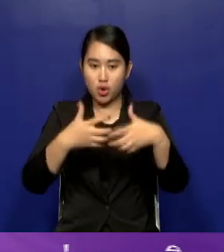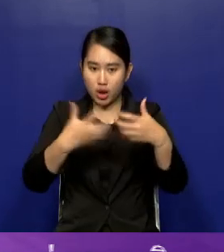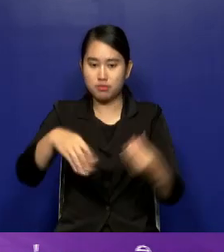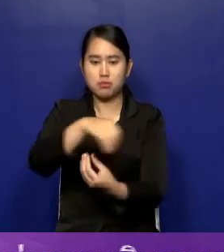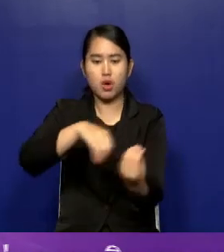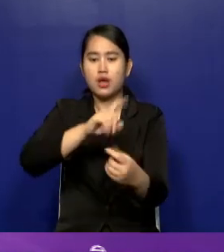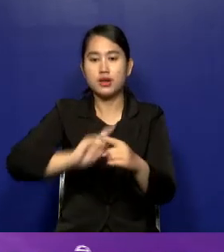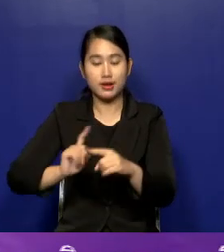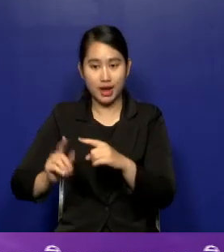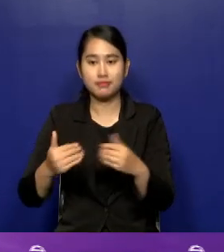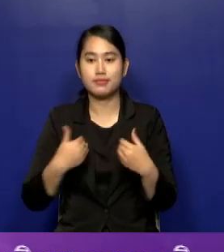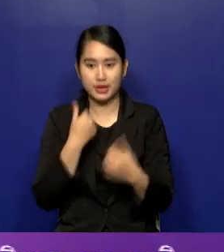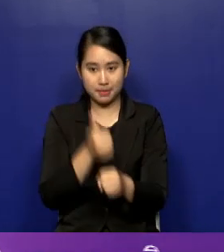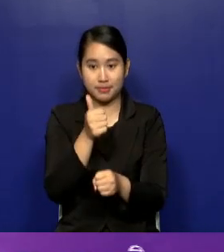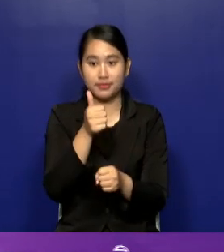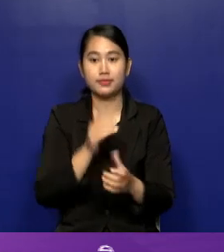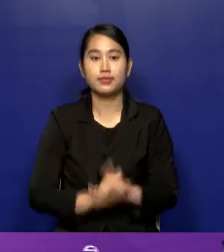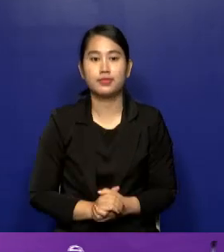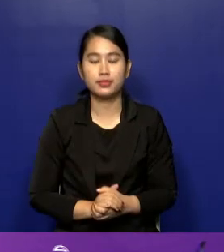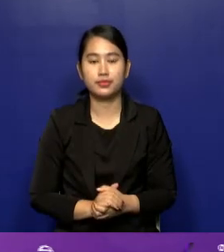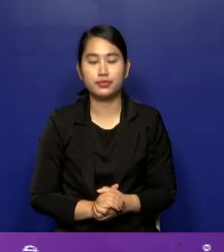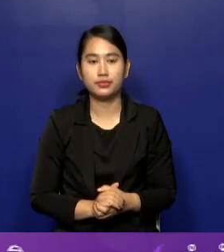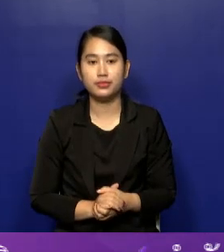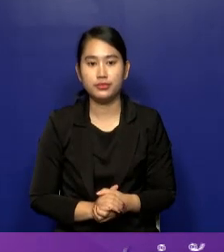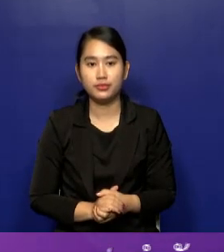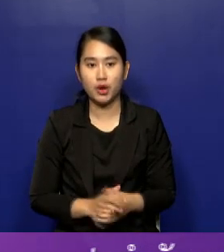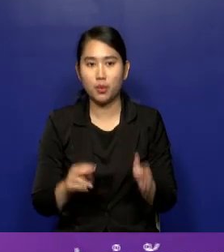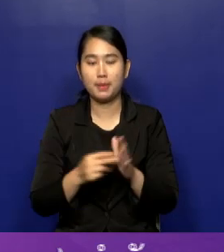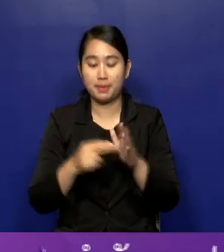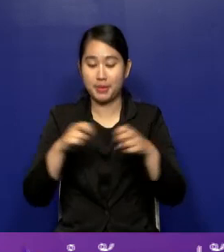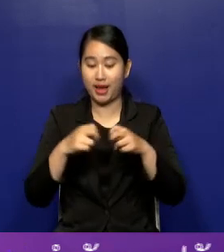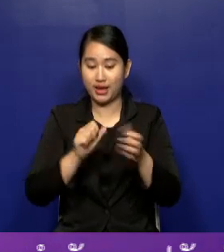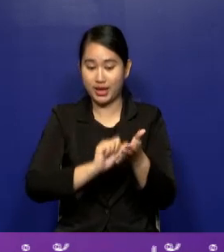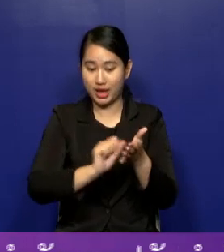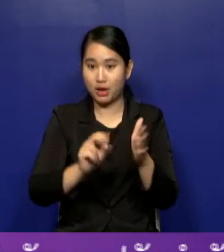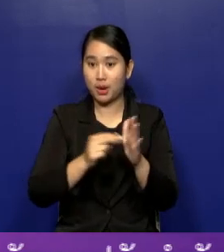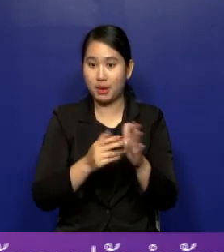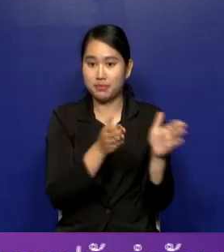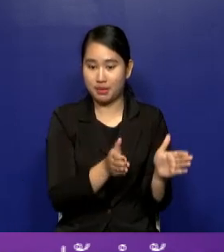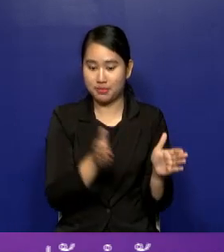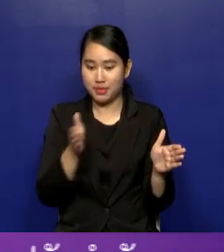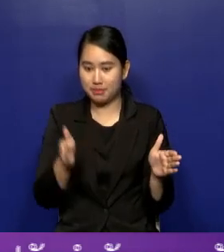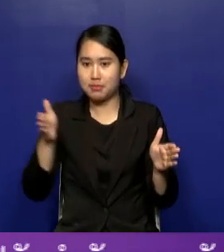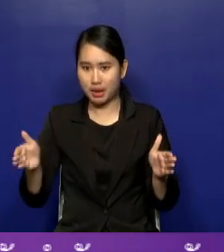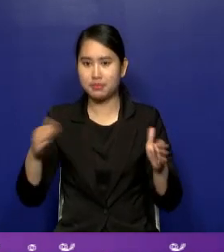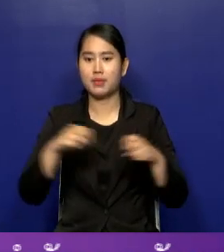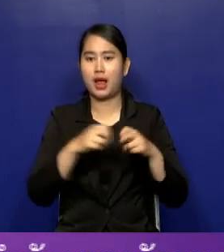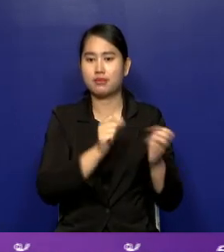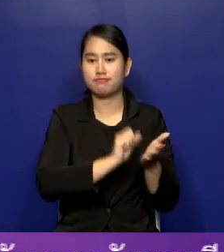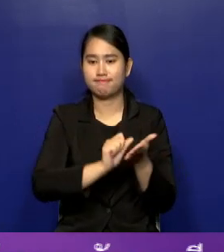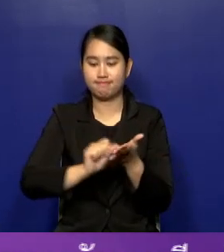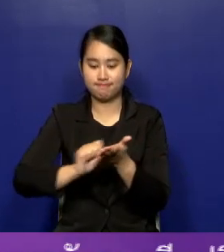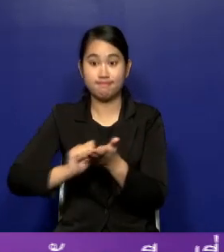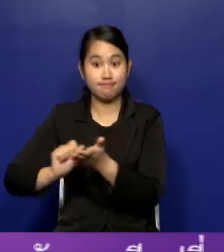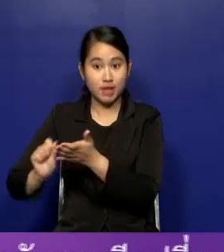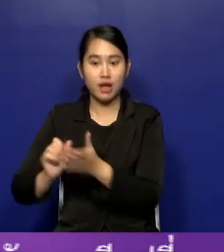ที่มีการปรับปรุงเครื่องไม้เครื่องมือต่างๆเหล่านี้เห็นได้ว่าการแก้ปัญหาหลายอย่างนะมันต้องแก้ปัญหาทั้งต้นทางกลางทางแล้วก็ปลายทางไปด้วยทั้งนี้วัตถุประสง